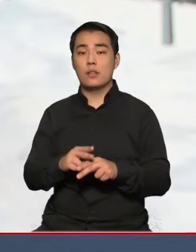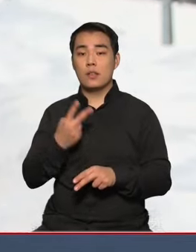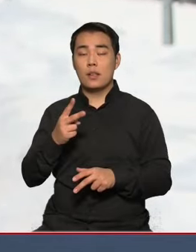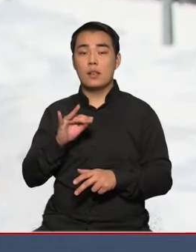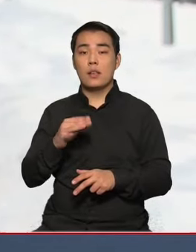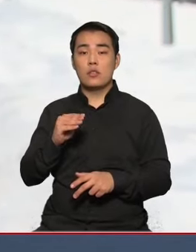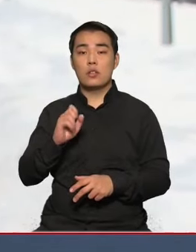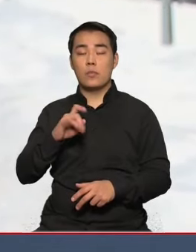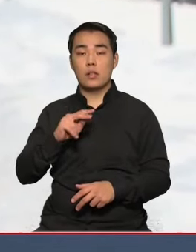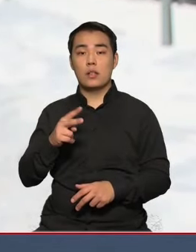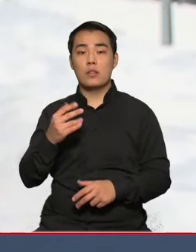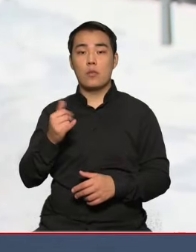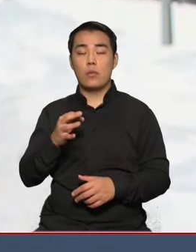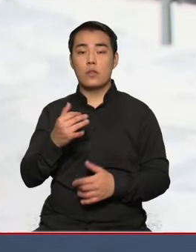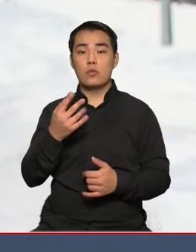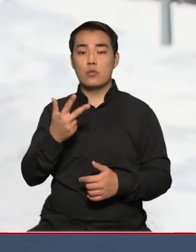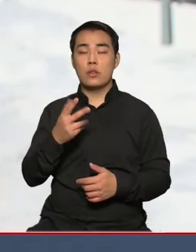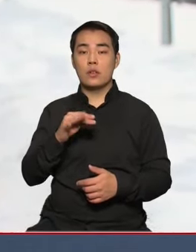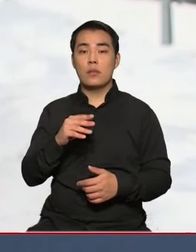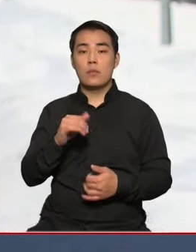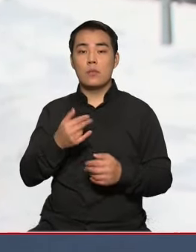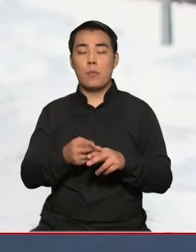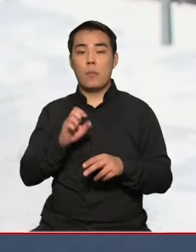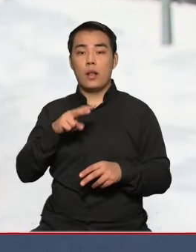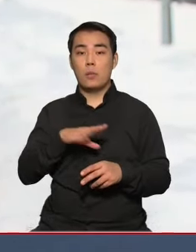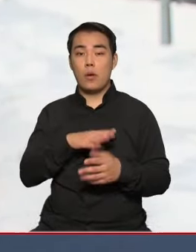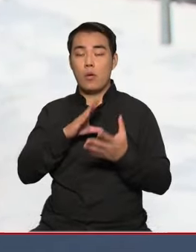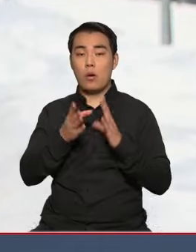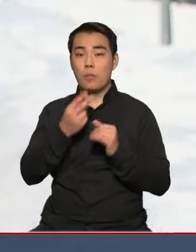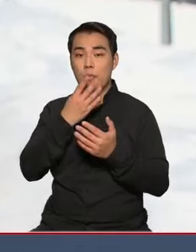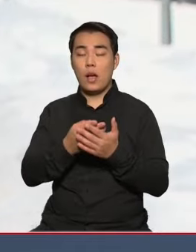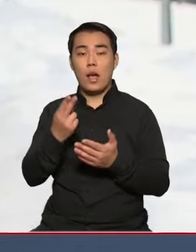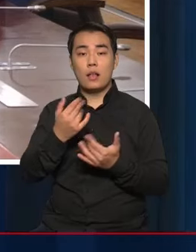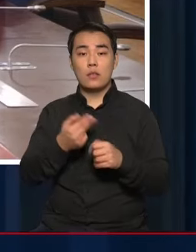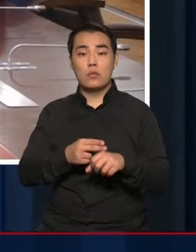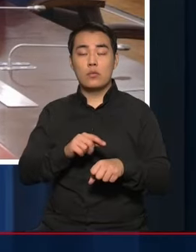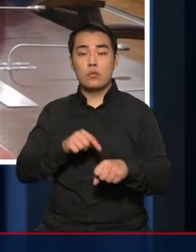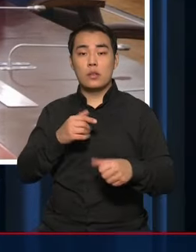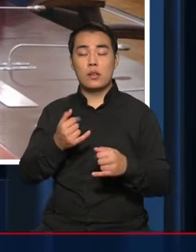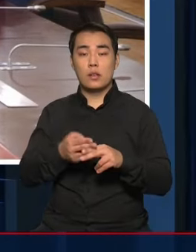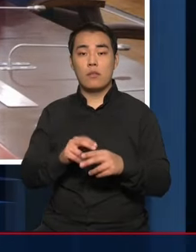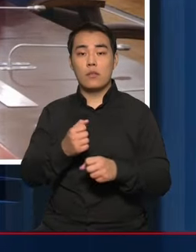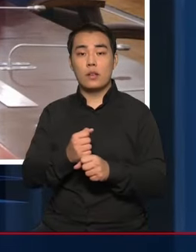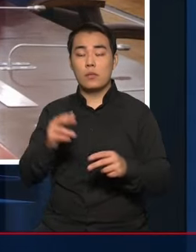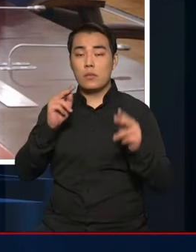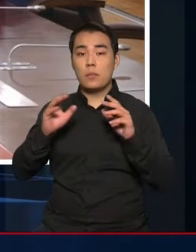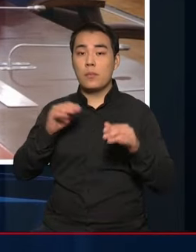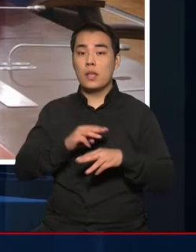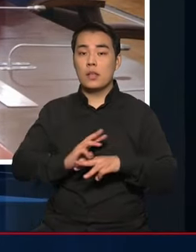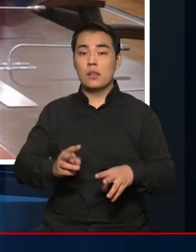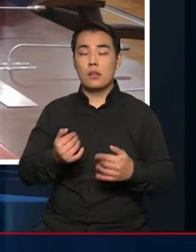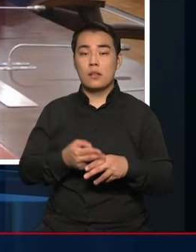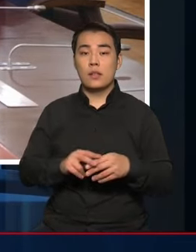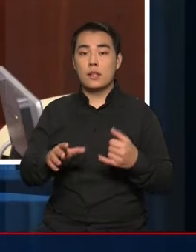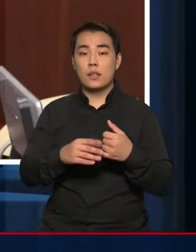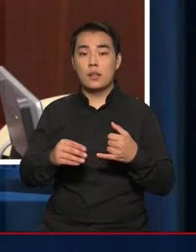Жамбыл облысында 3 және Жетісу облысында 4 балға дейін барған. Ал Астанада сезілу себебін ғылым және жоғары білім министрі қуатты